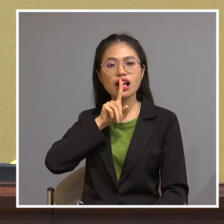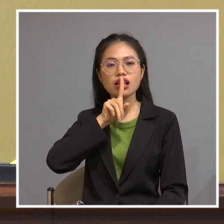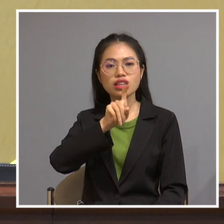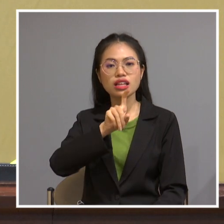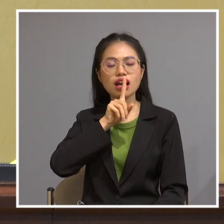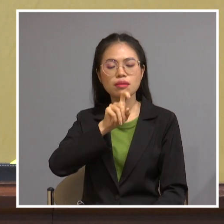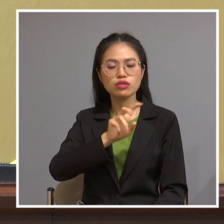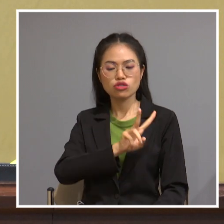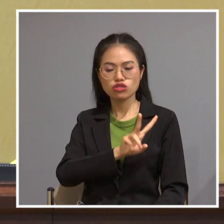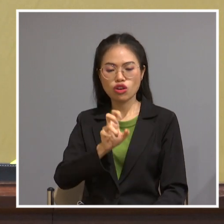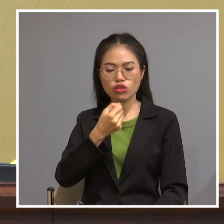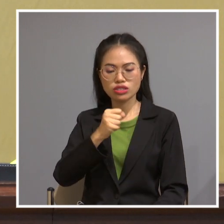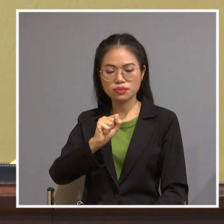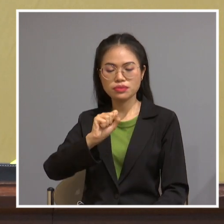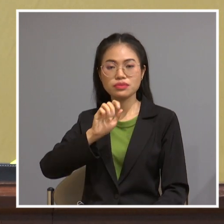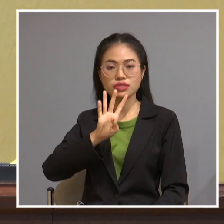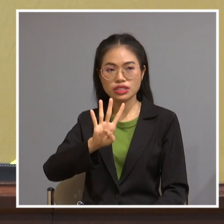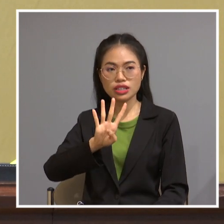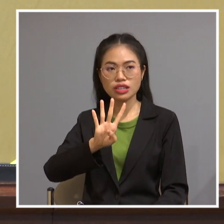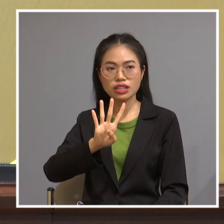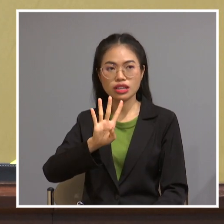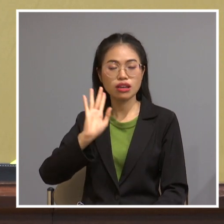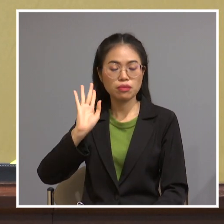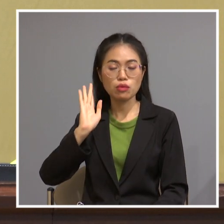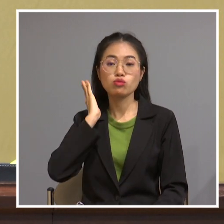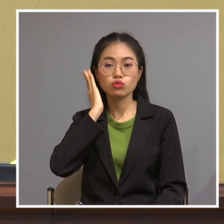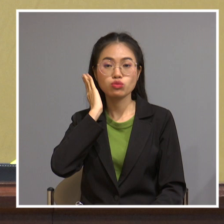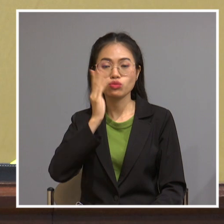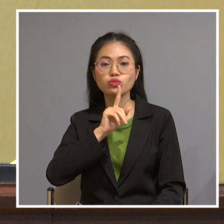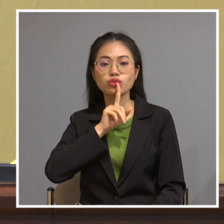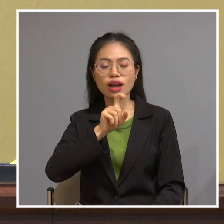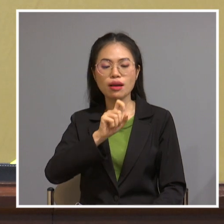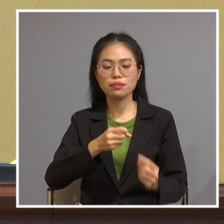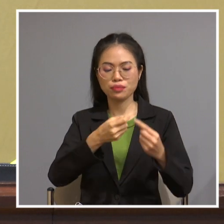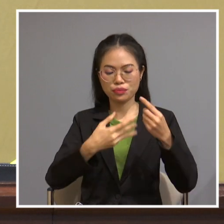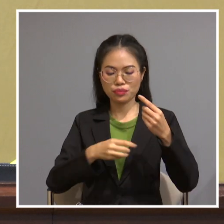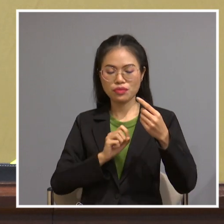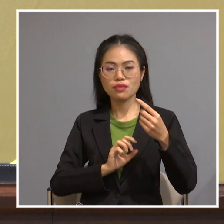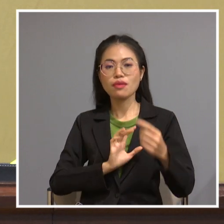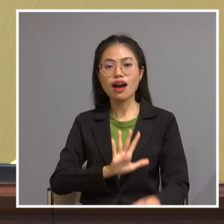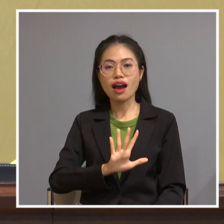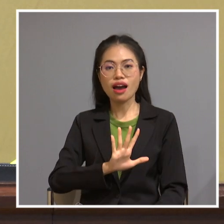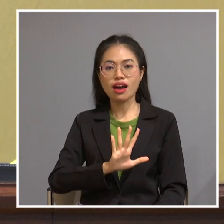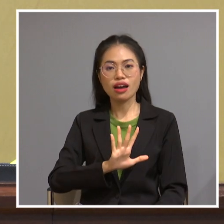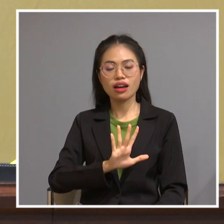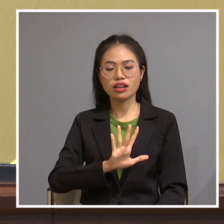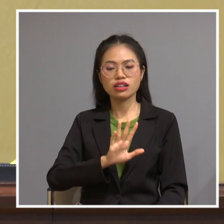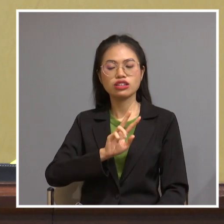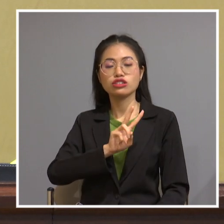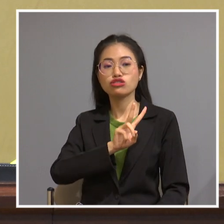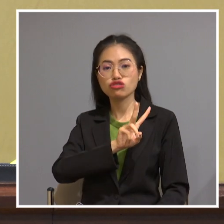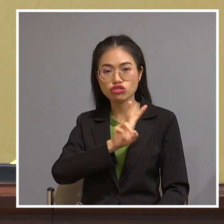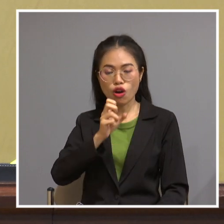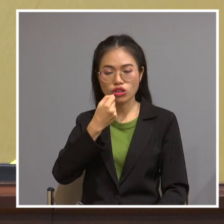214 ของนายนริศคำนุรักษ์รำดบที่ 5 กระทูถามแยกเฉพาะที่ 21